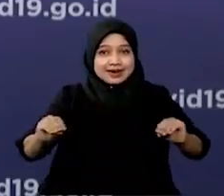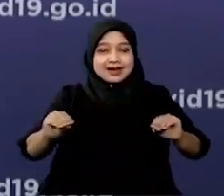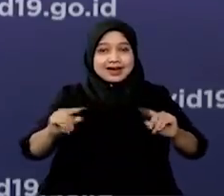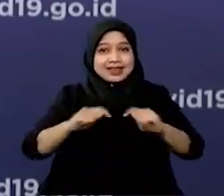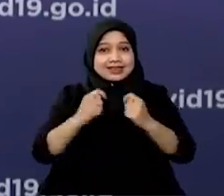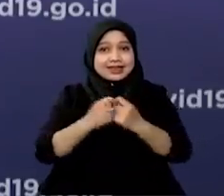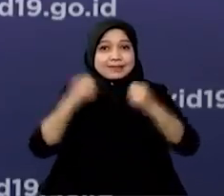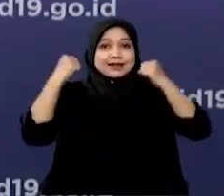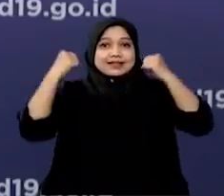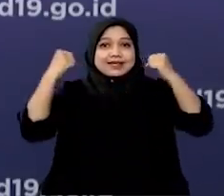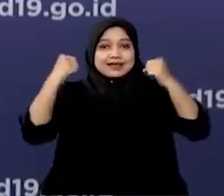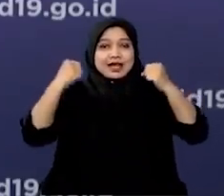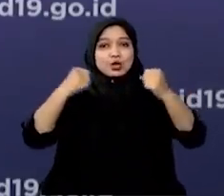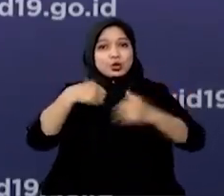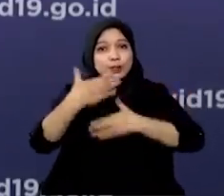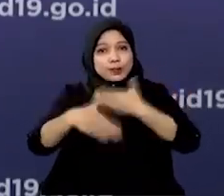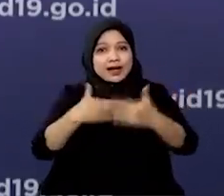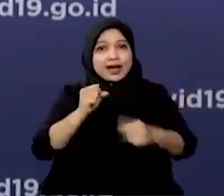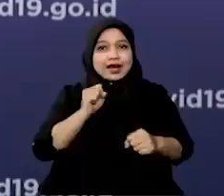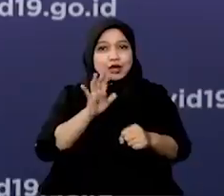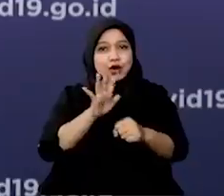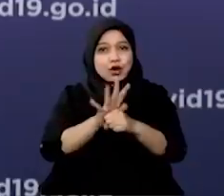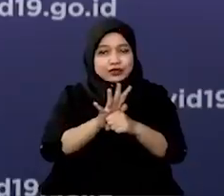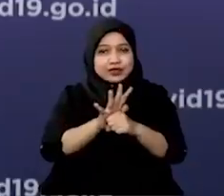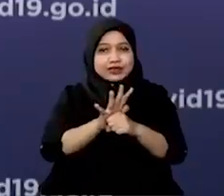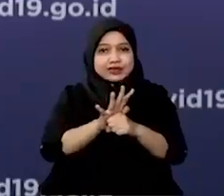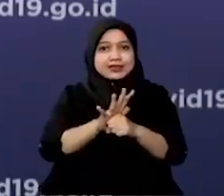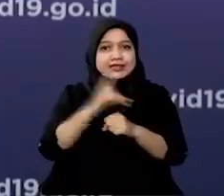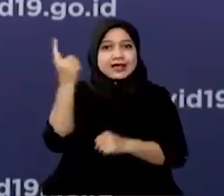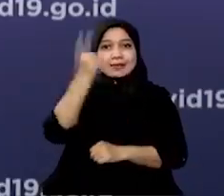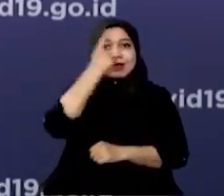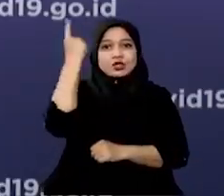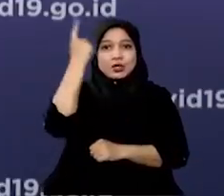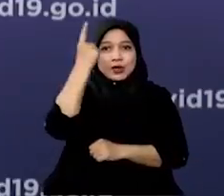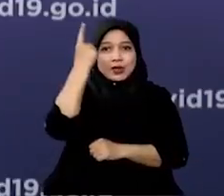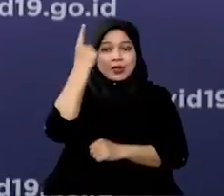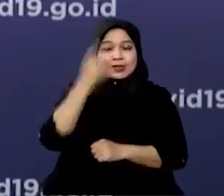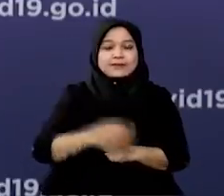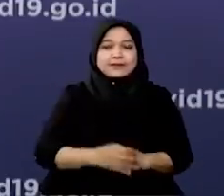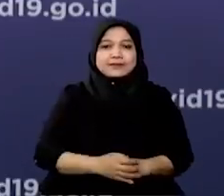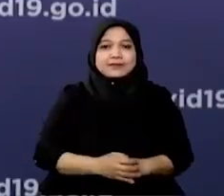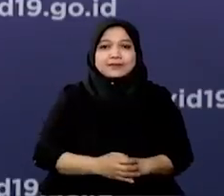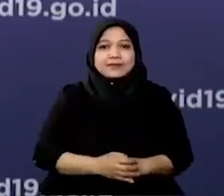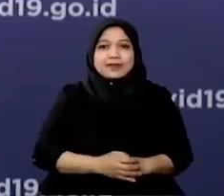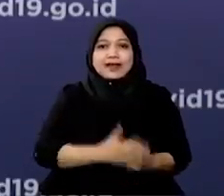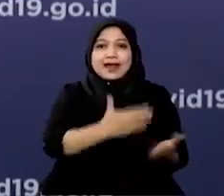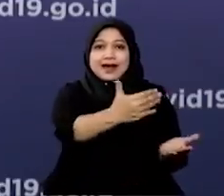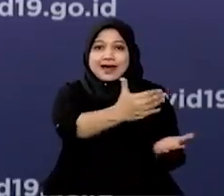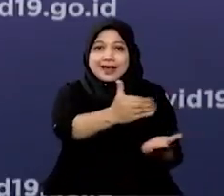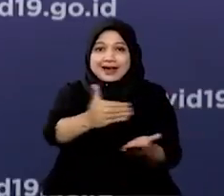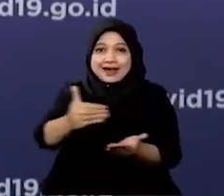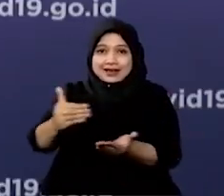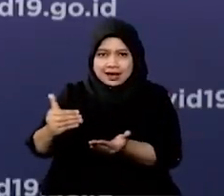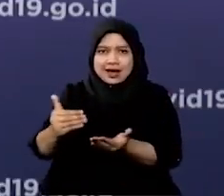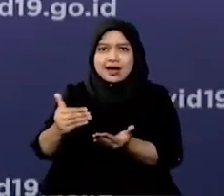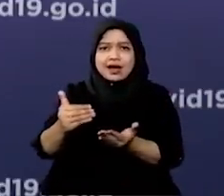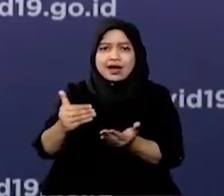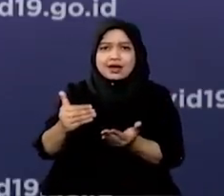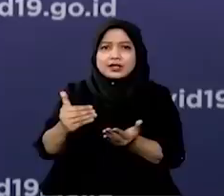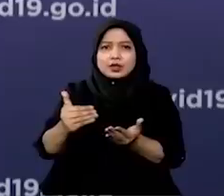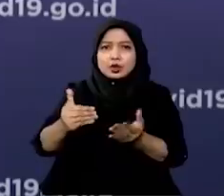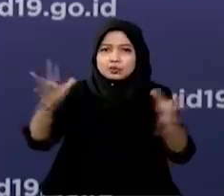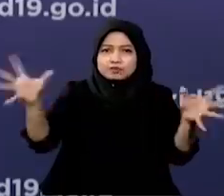dalam penanganan covert 19 secara nasional yang tentunya data ini terakumulasi